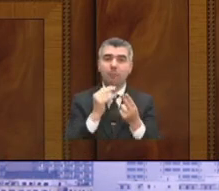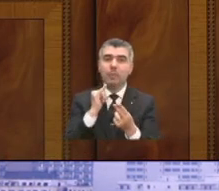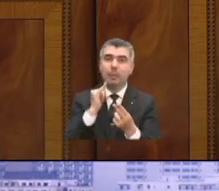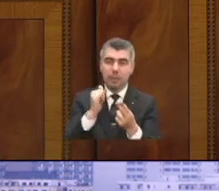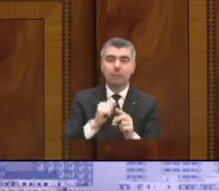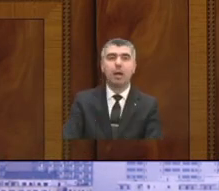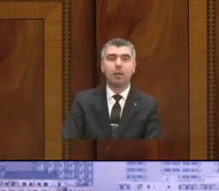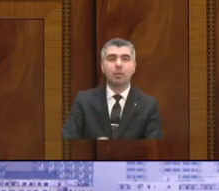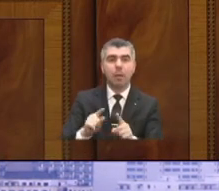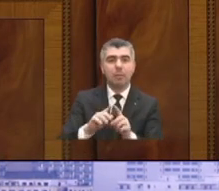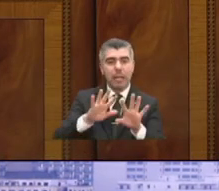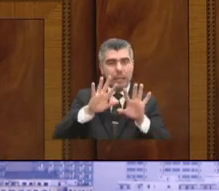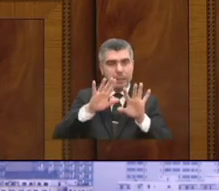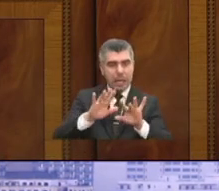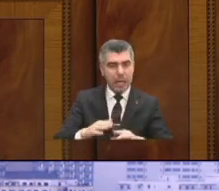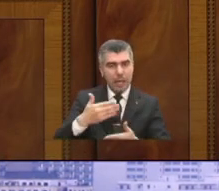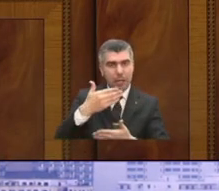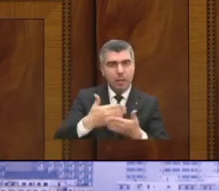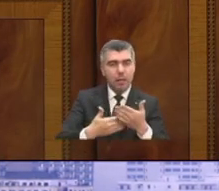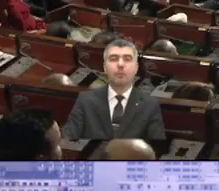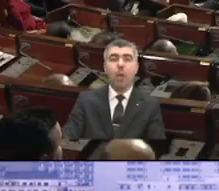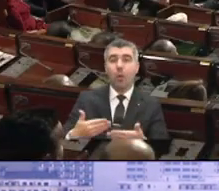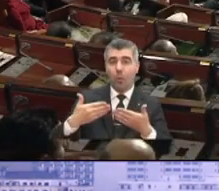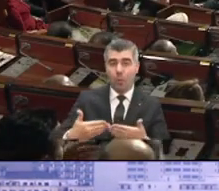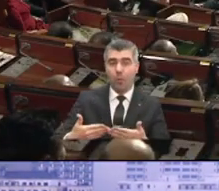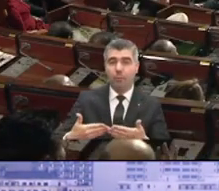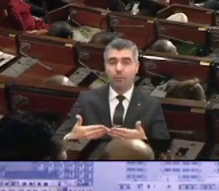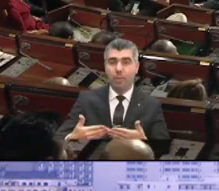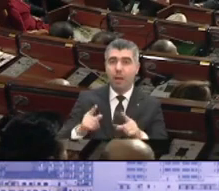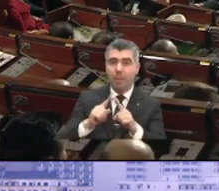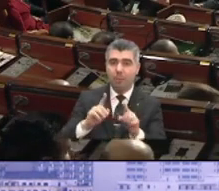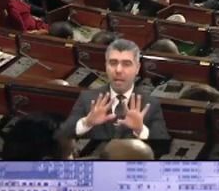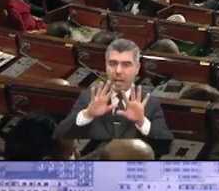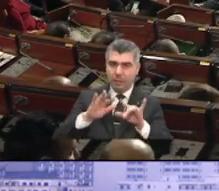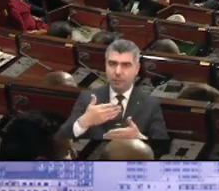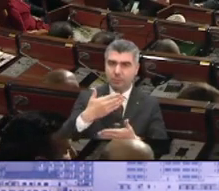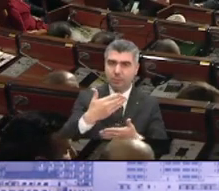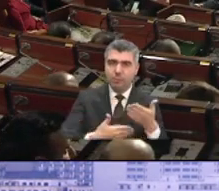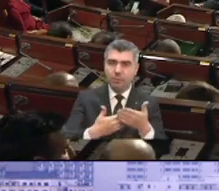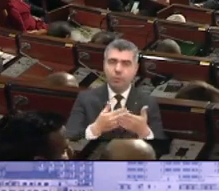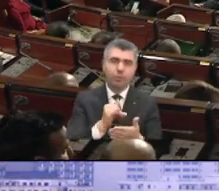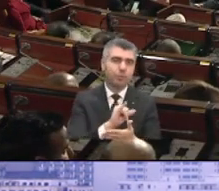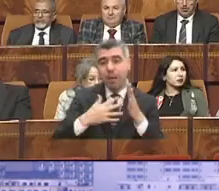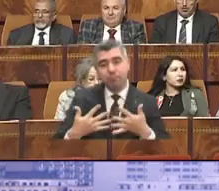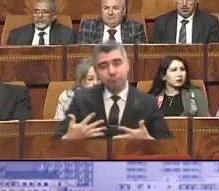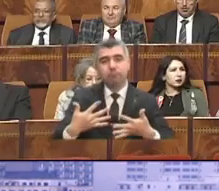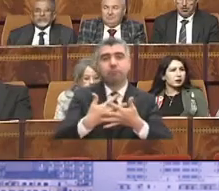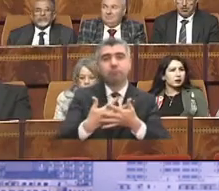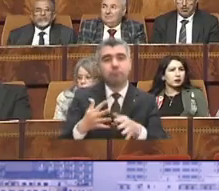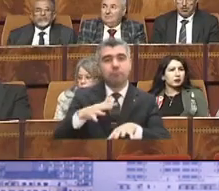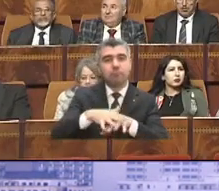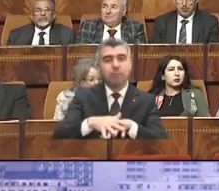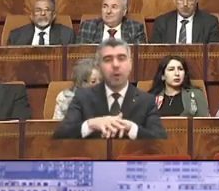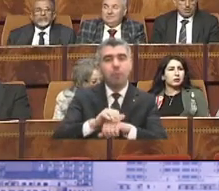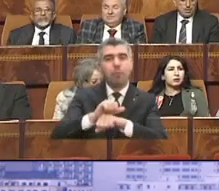من الدراسات اكدت ان الثقه شباب المغربي في البرلمان المغربي لا يتجاوز 21% وثيقته في الحكومه